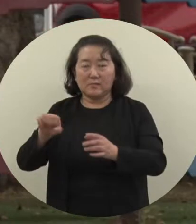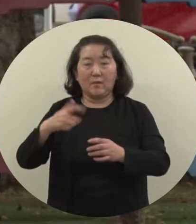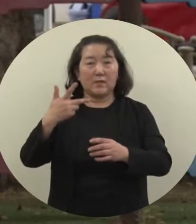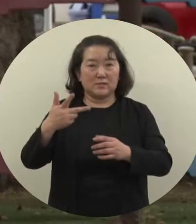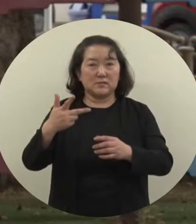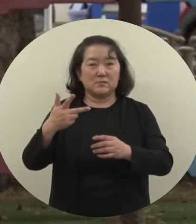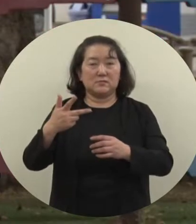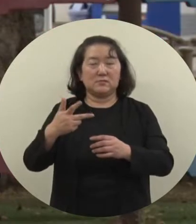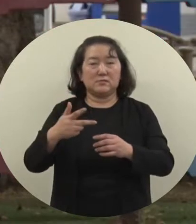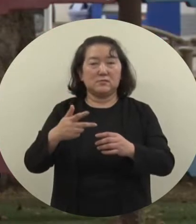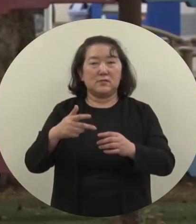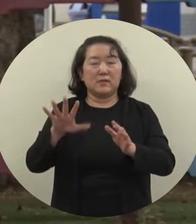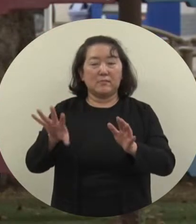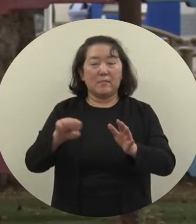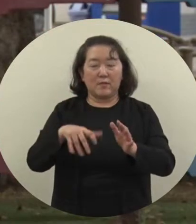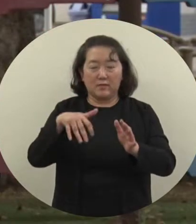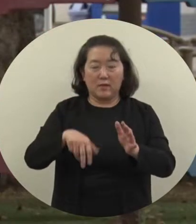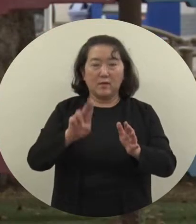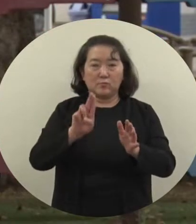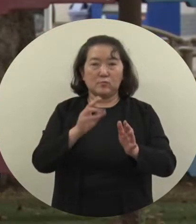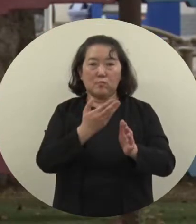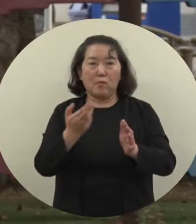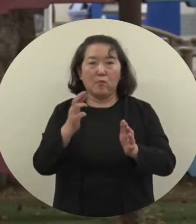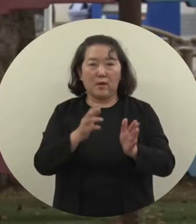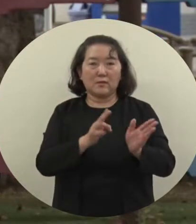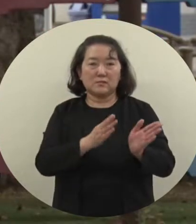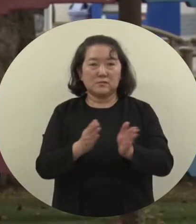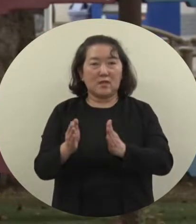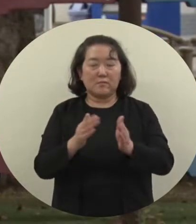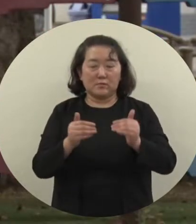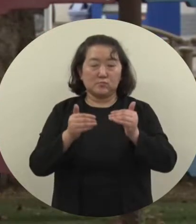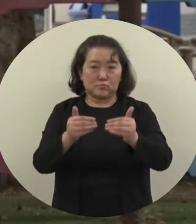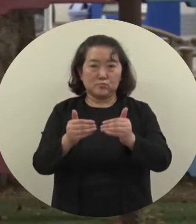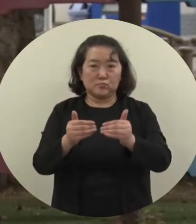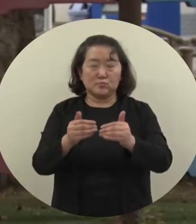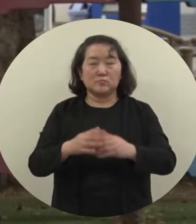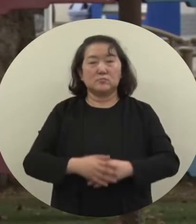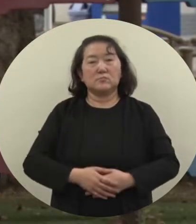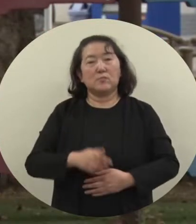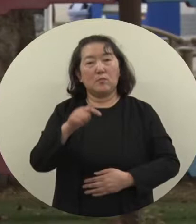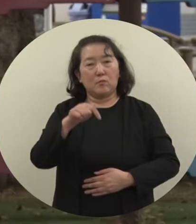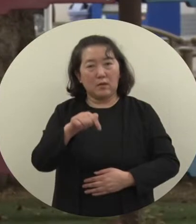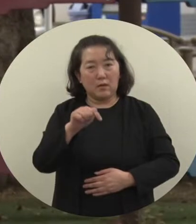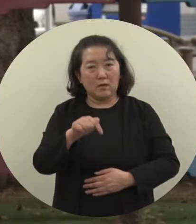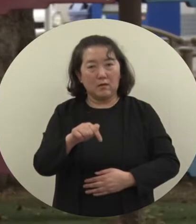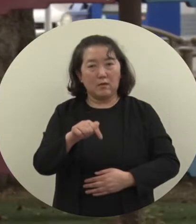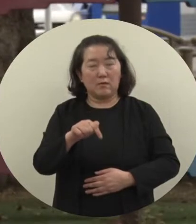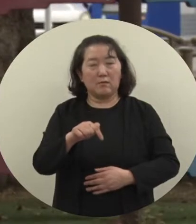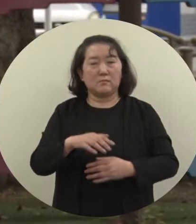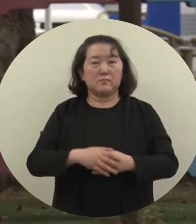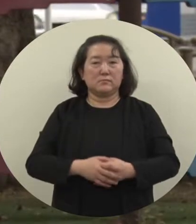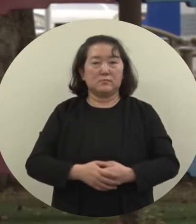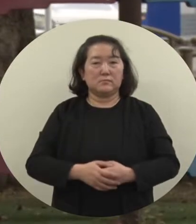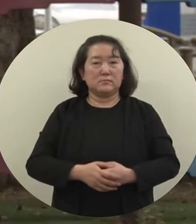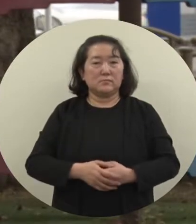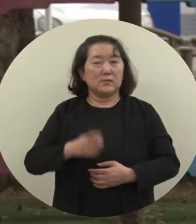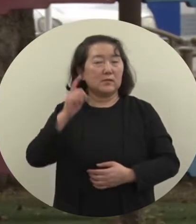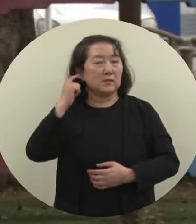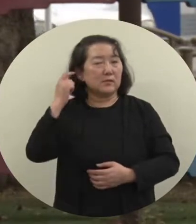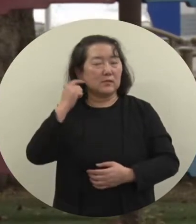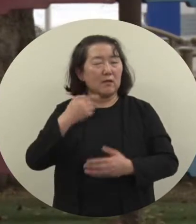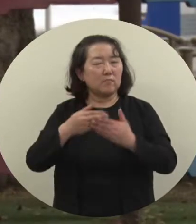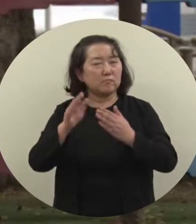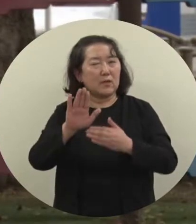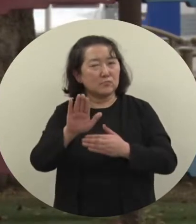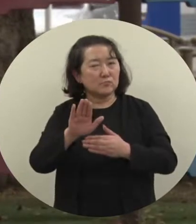ようと、今治市では今治版ネウボラの整備が進められています。このネウボラという言葉、聞いた